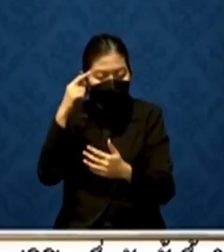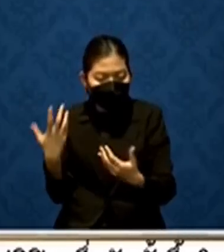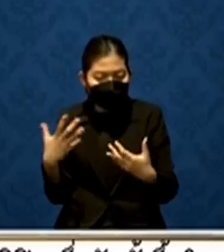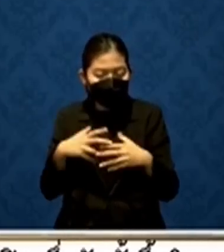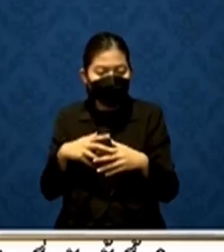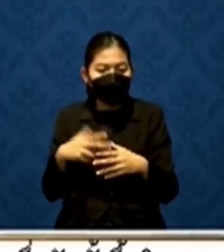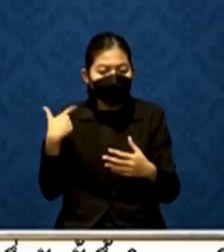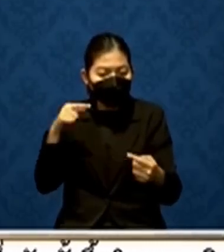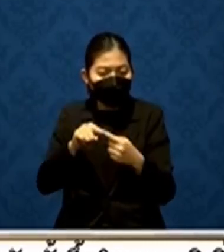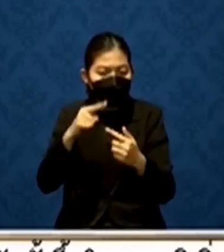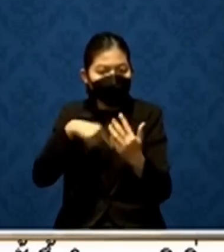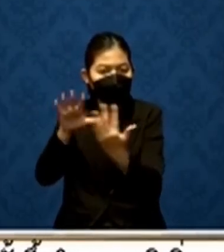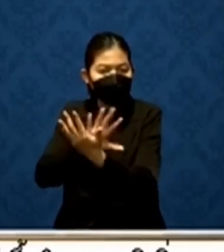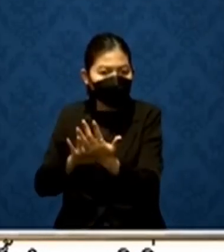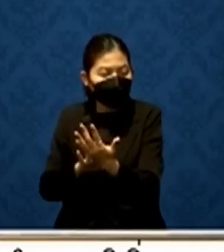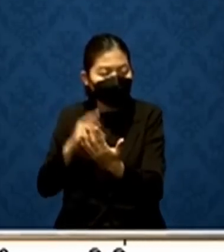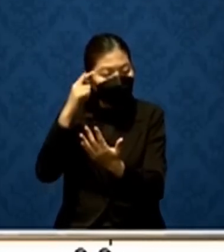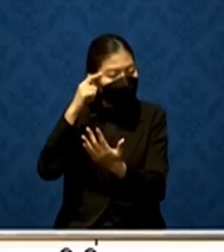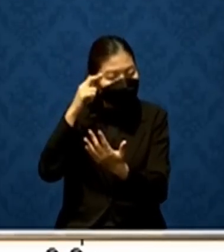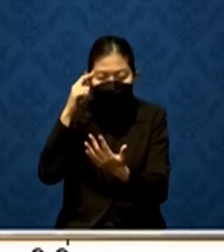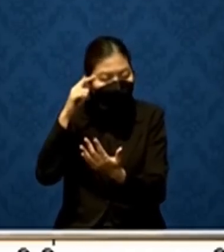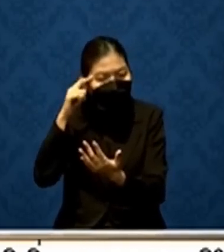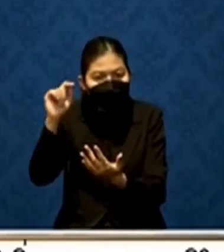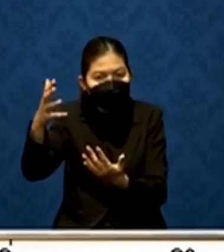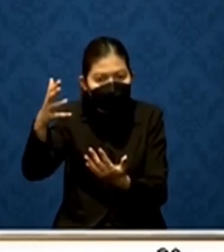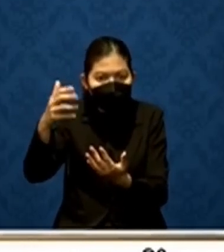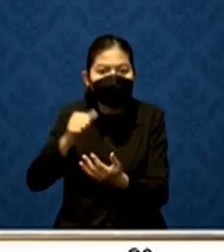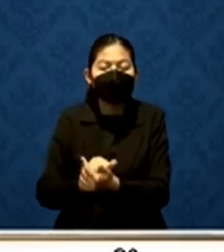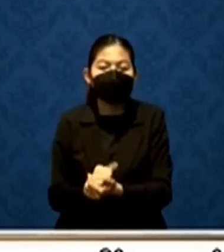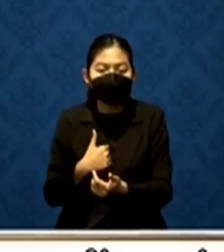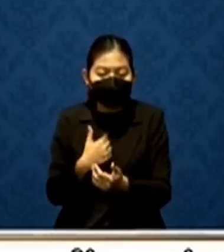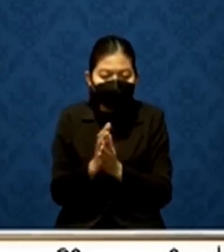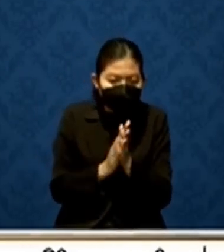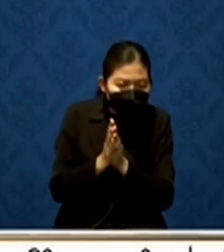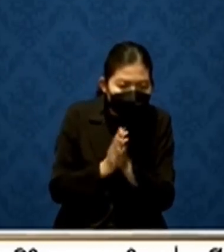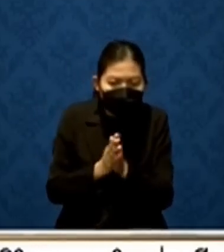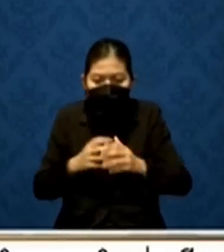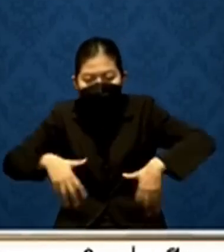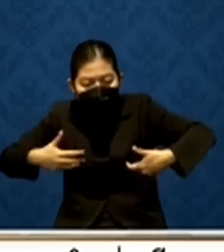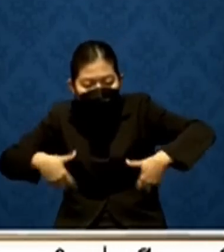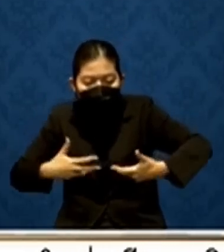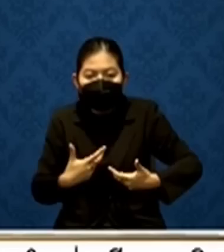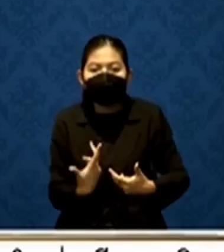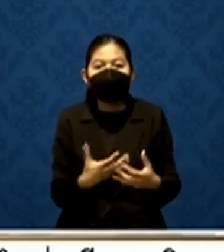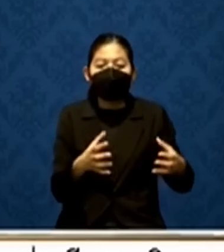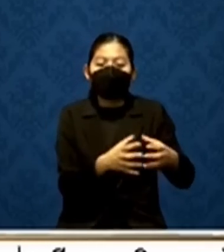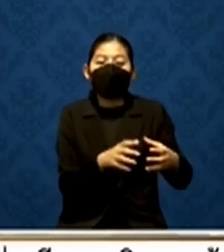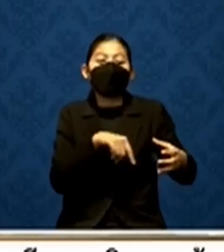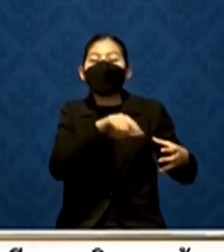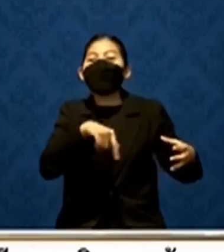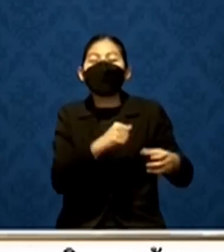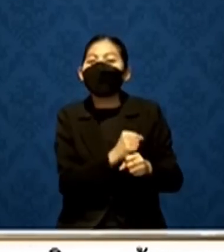มีพฤติกรรมใช้อำนาจในตำแหน่งหน้าที่เพื่อแสวงหาผลประโยชน์ให้กับตนเองและพวกพ้อง